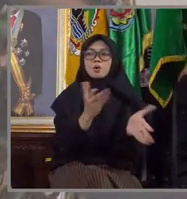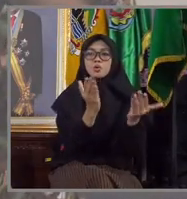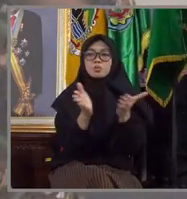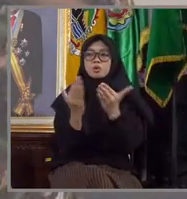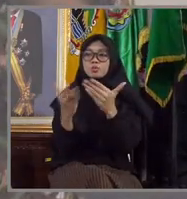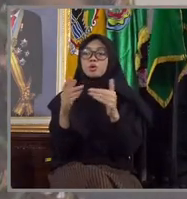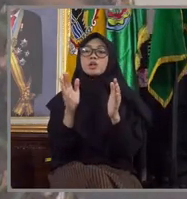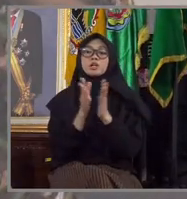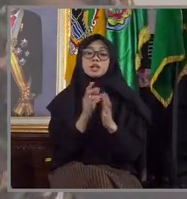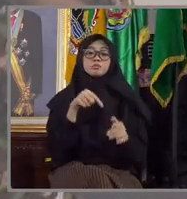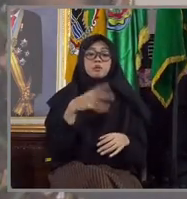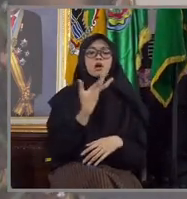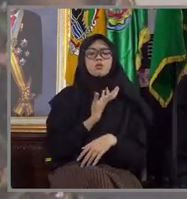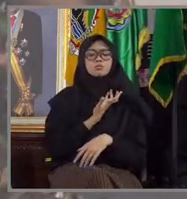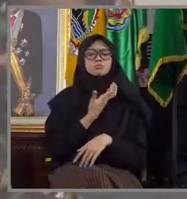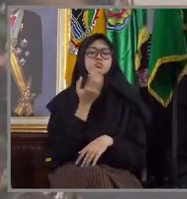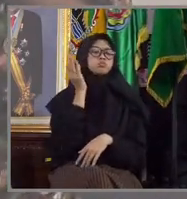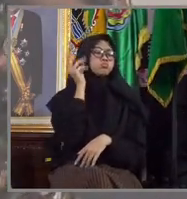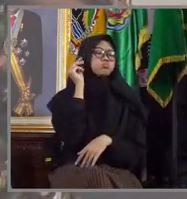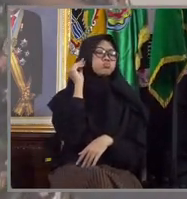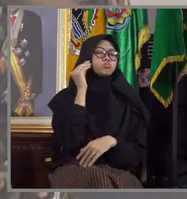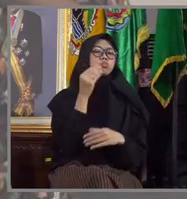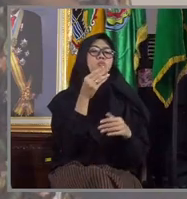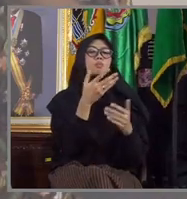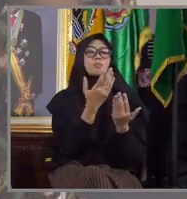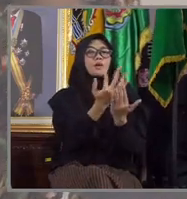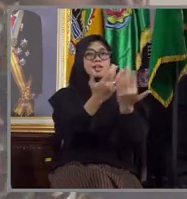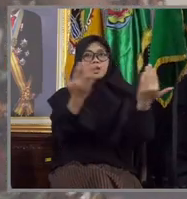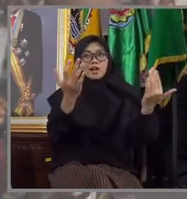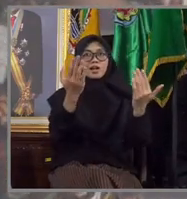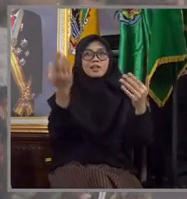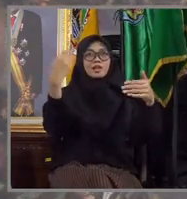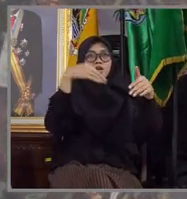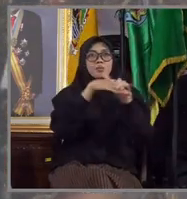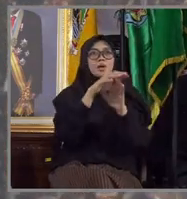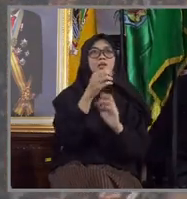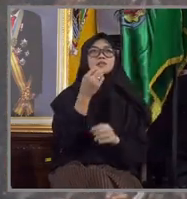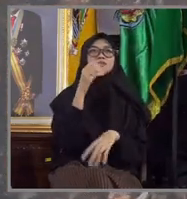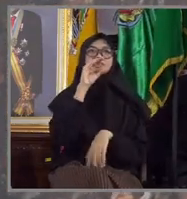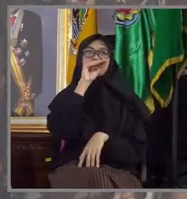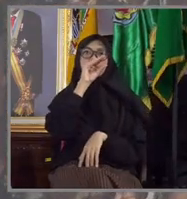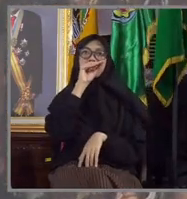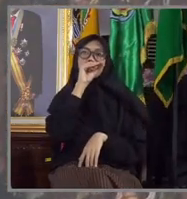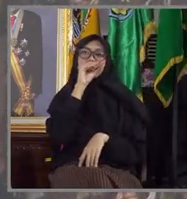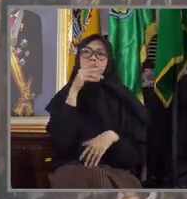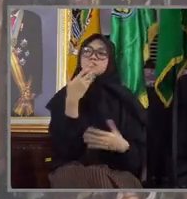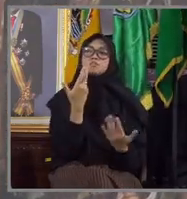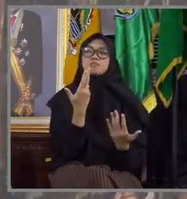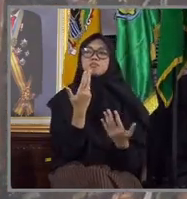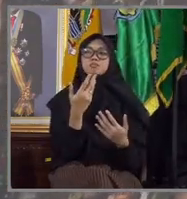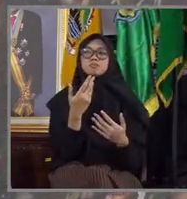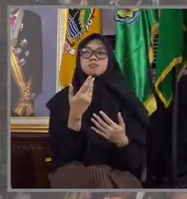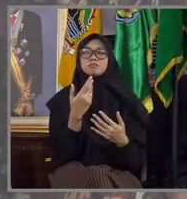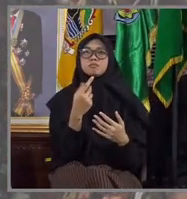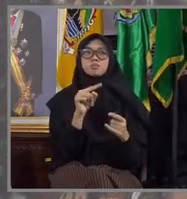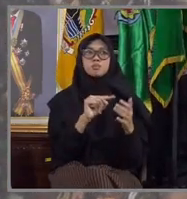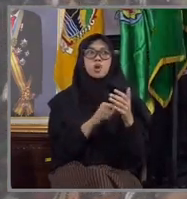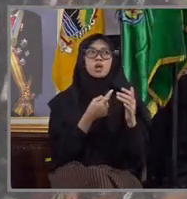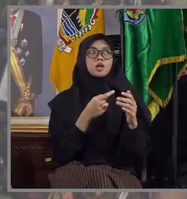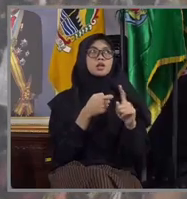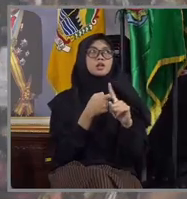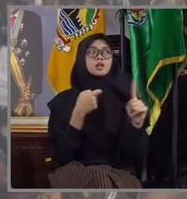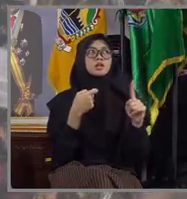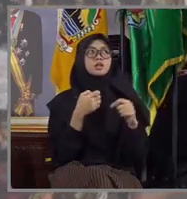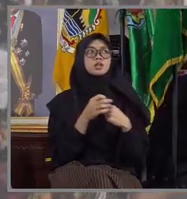ingin mendengar aspirasi masyarakat Nah inilah saatnya kita ingin langsung mendengar aspirasi masyarakat dimana Mungkin kita bisa mulai terlebih dahulu